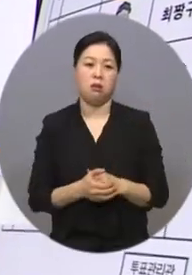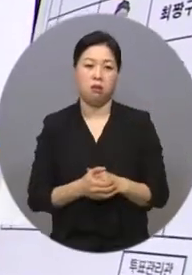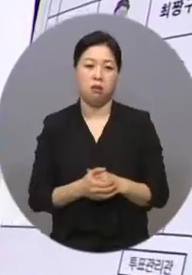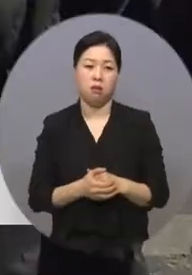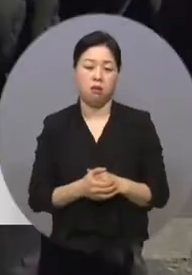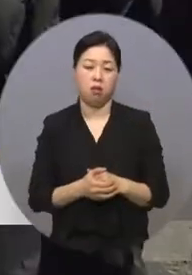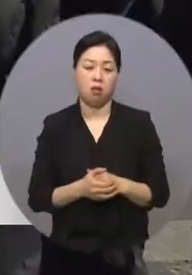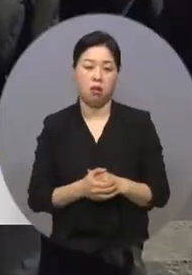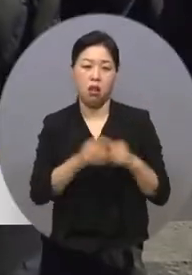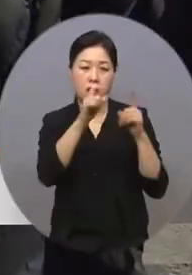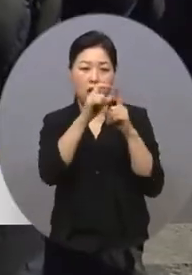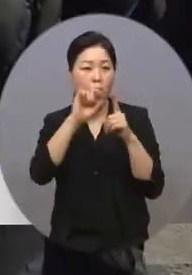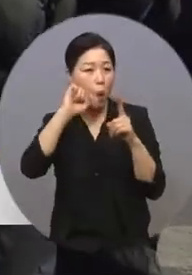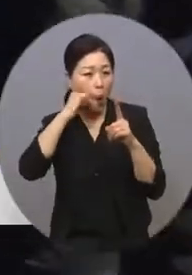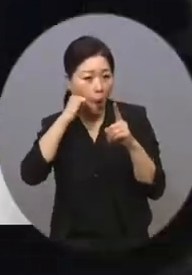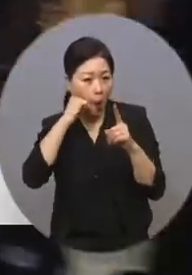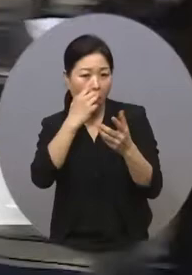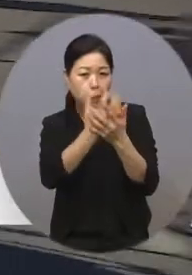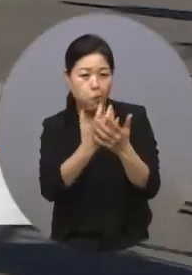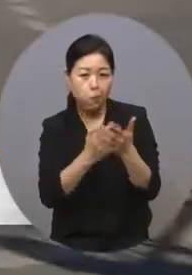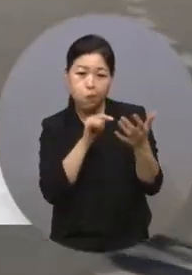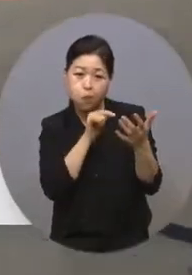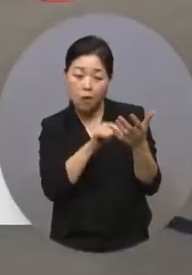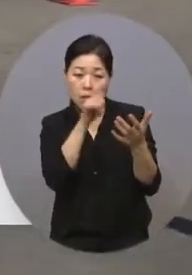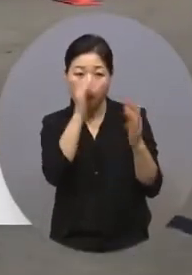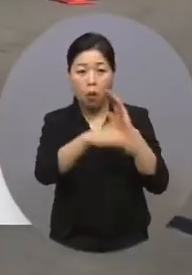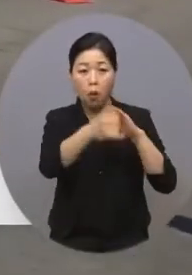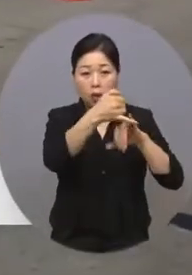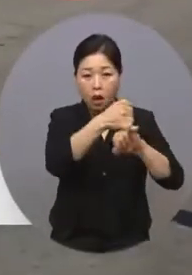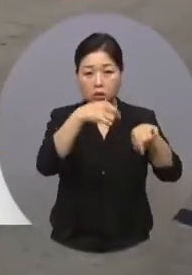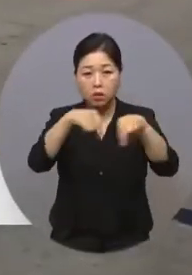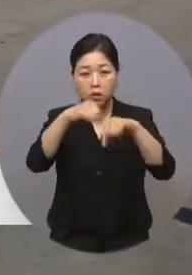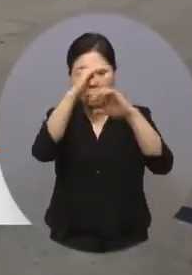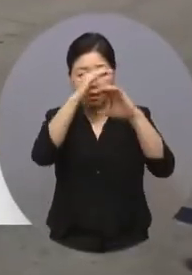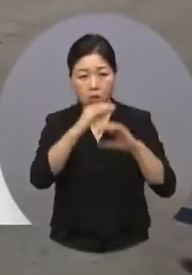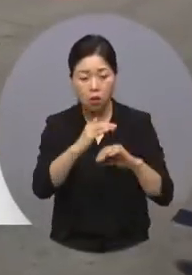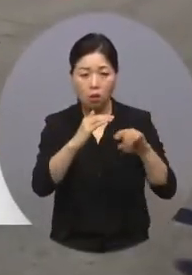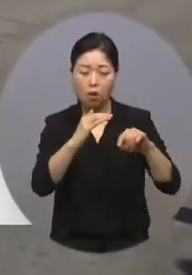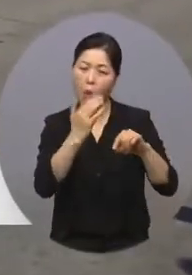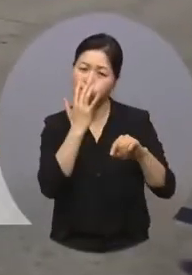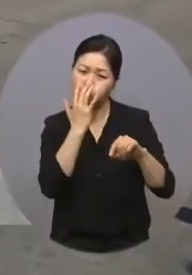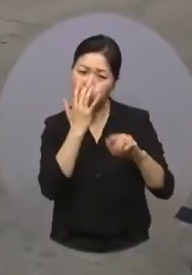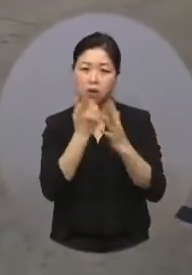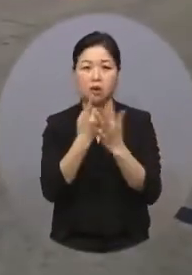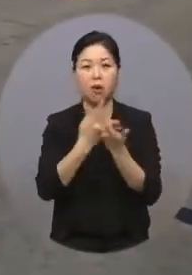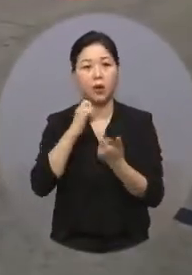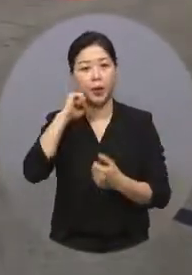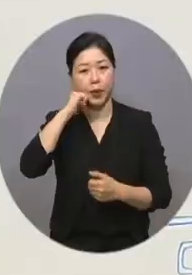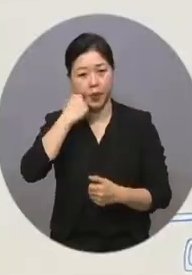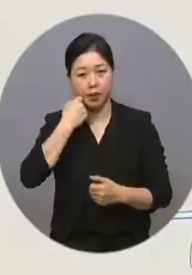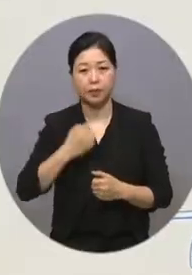단어로 채워진 선거 공보물로 인해 공약, 정책 등의 정보를 알기 어렵다는 지적입니다.